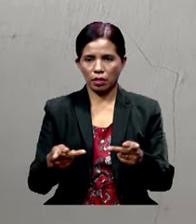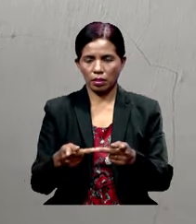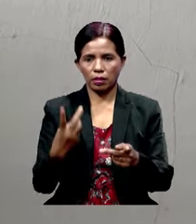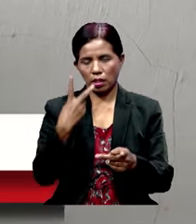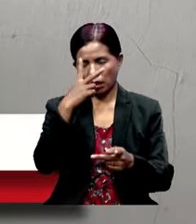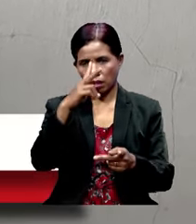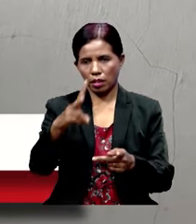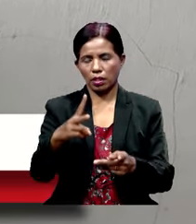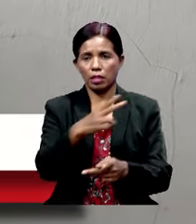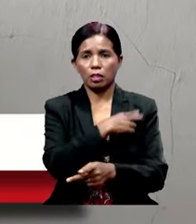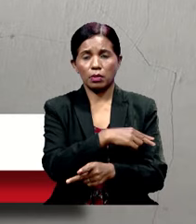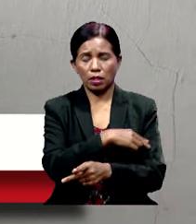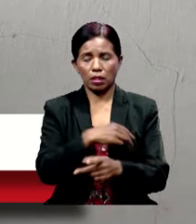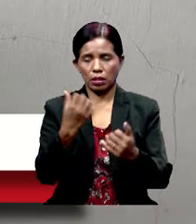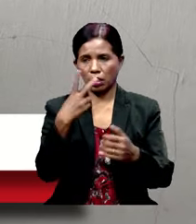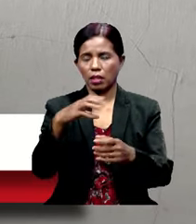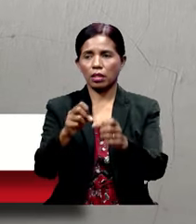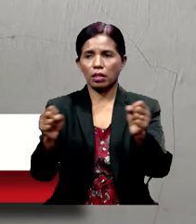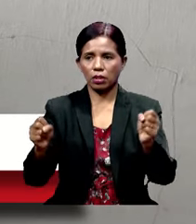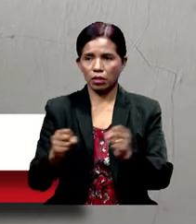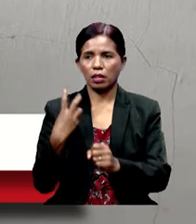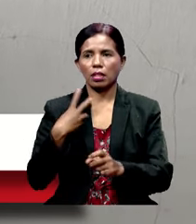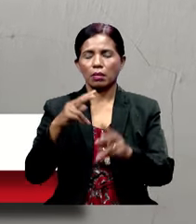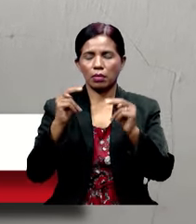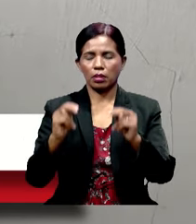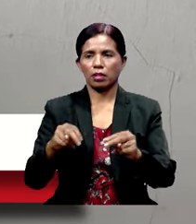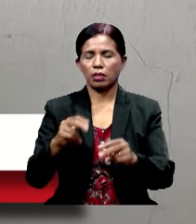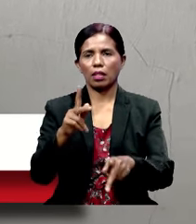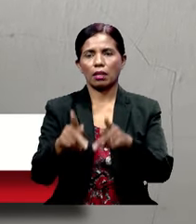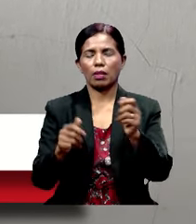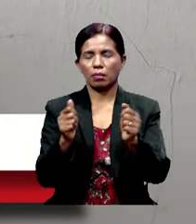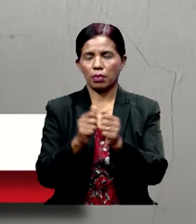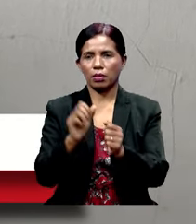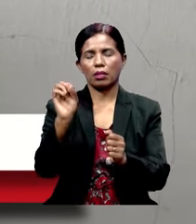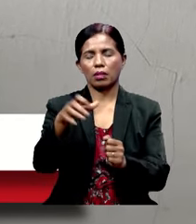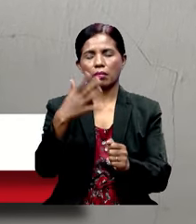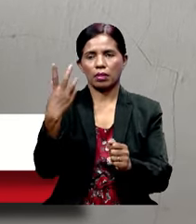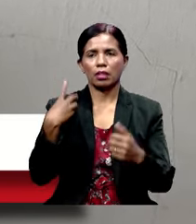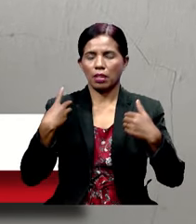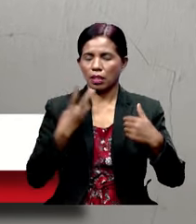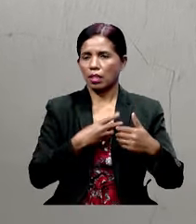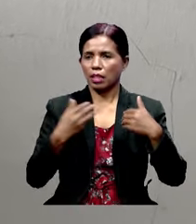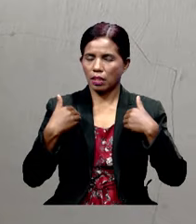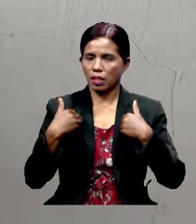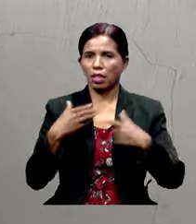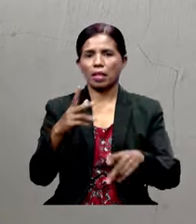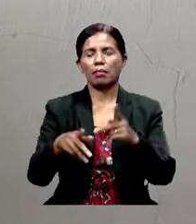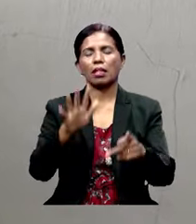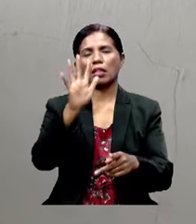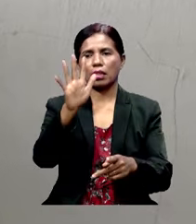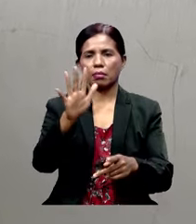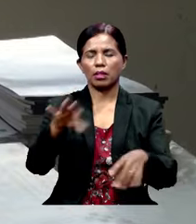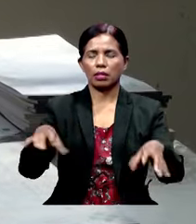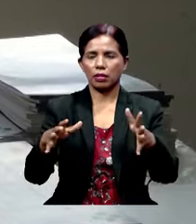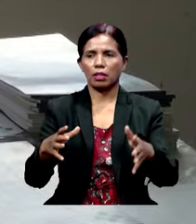area ita ya 15 sukus kita persisa 15 pessoas ada raung ita ya 5 pessoas de neve ursida da raung